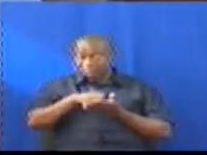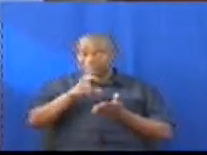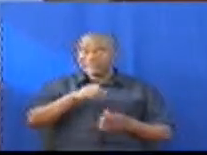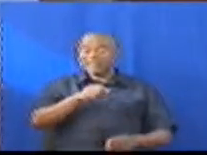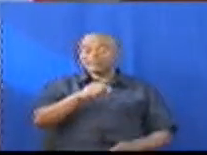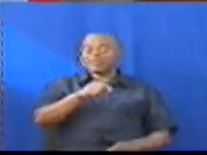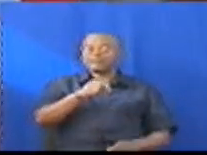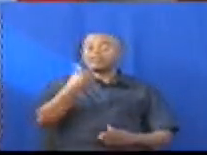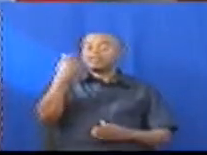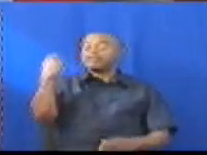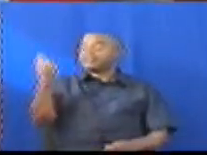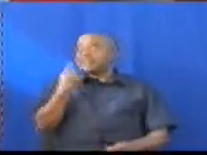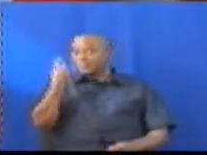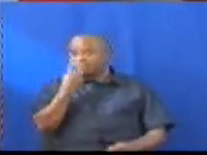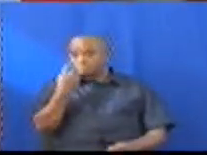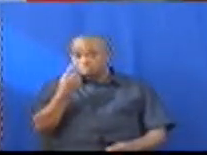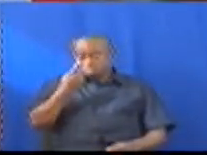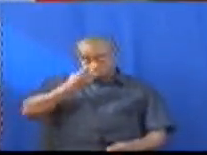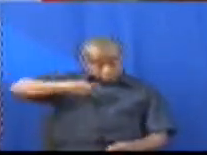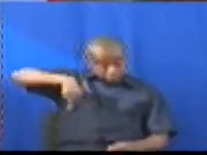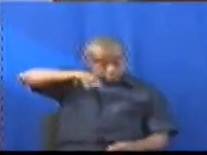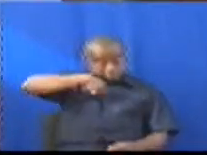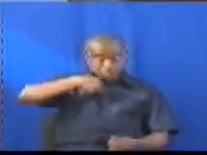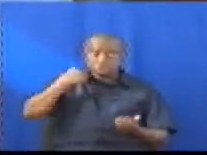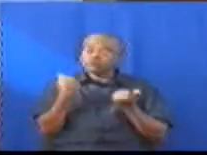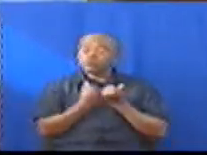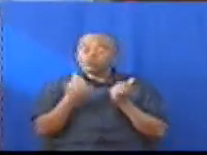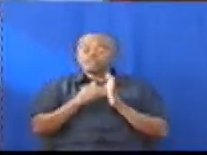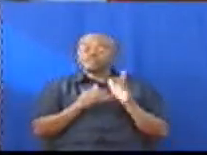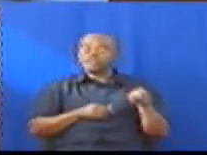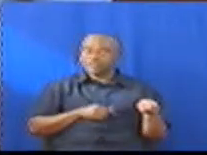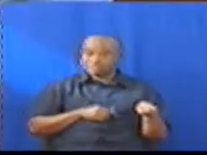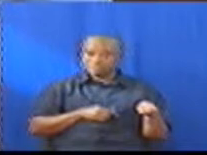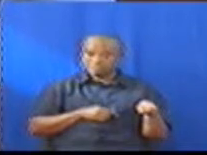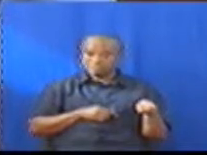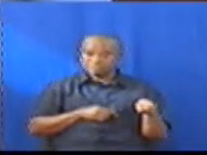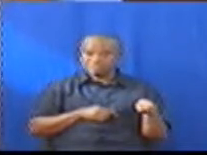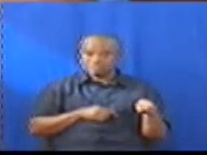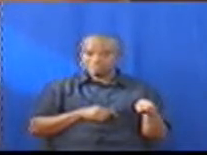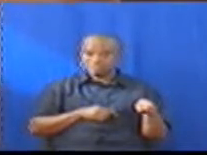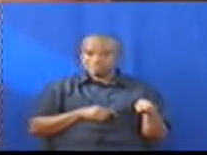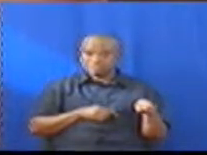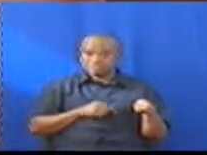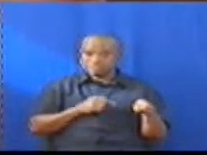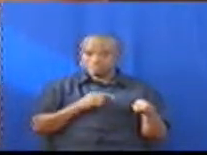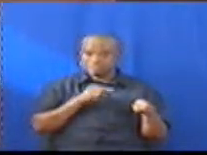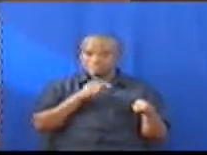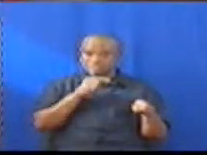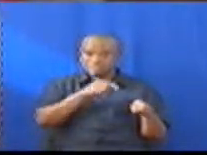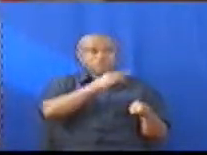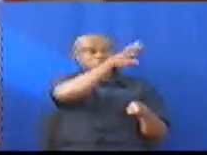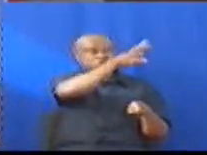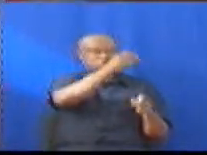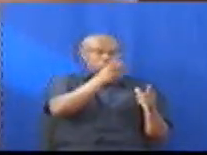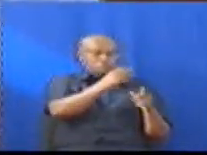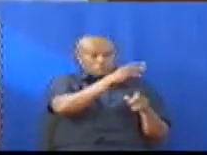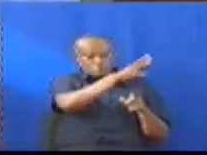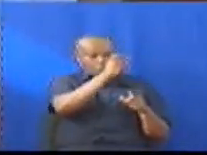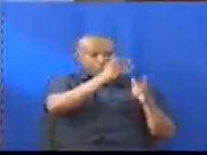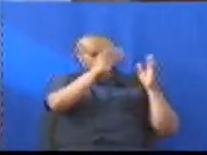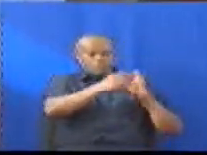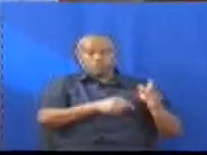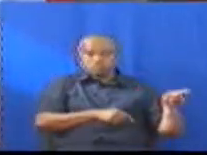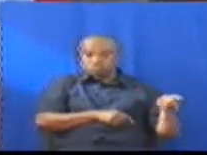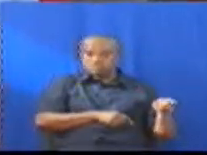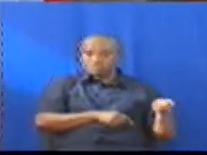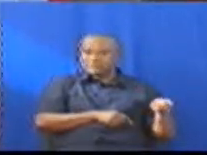kwamba tunakwenda kutunga sheria ambazo kwa kiasi kikubwa zinapoka nguvu za mhimili huu, lakini pia zinapoka